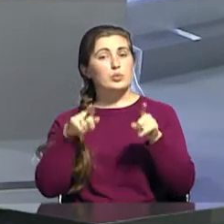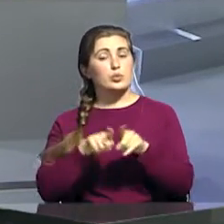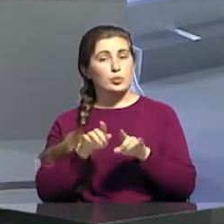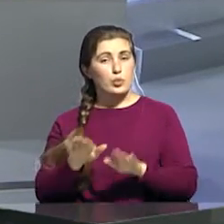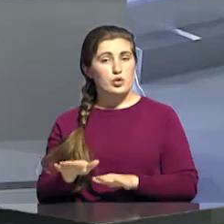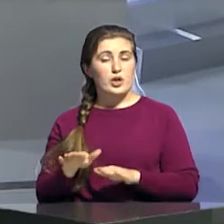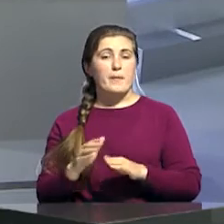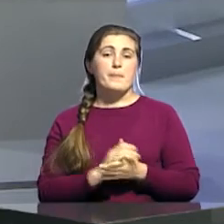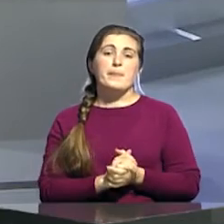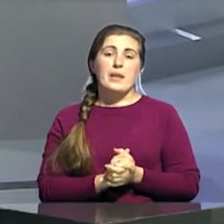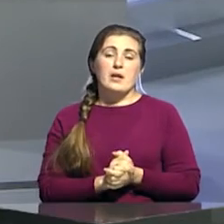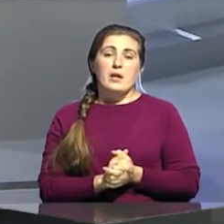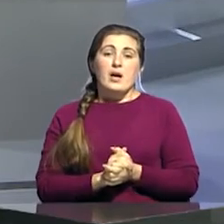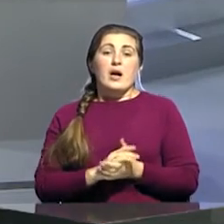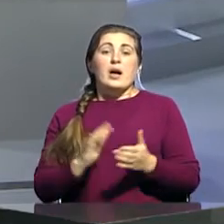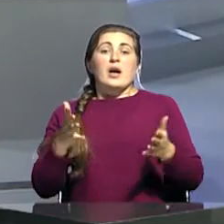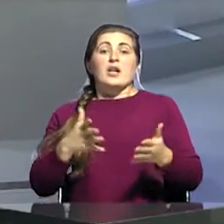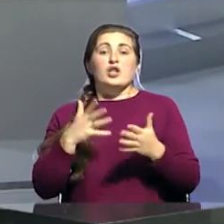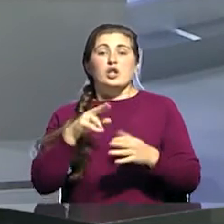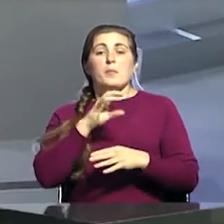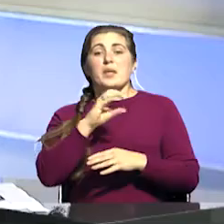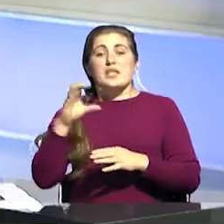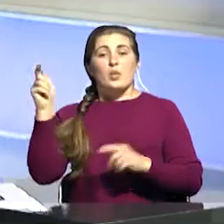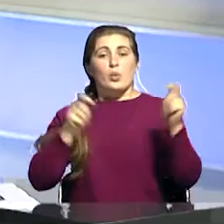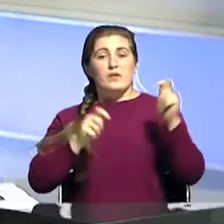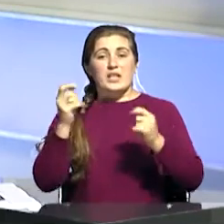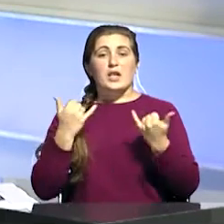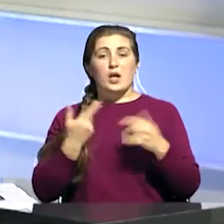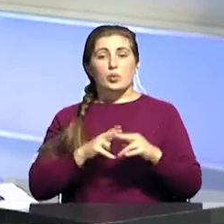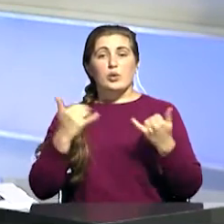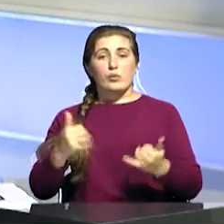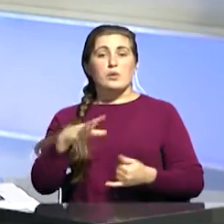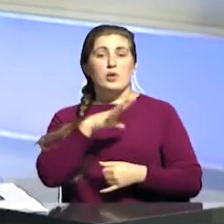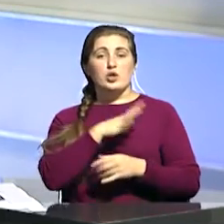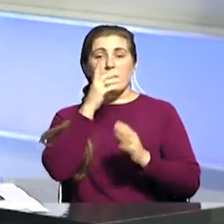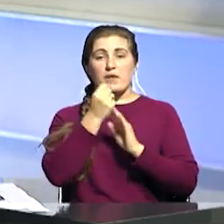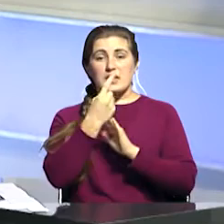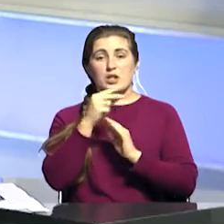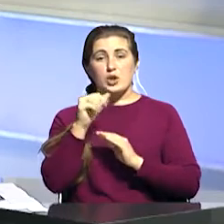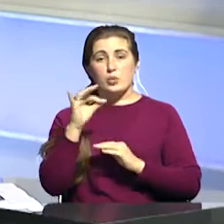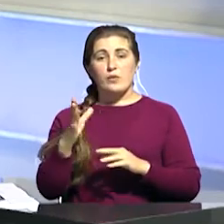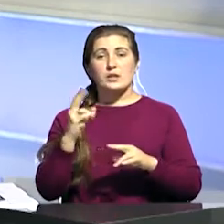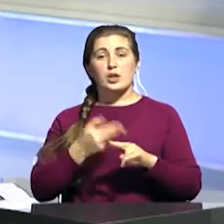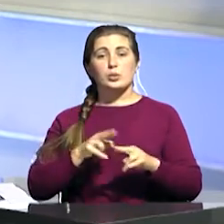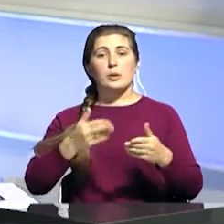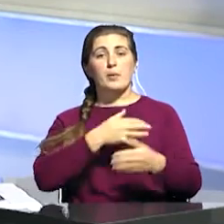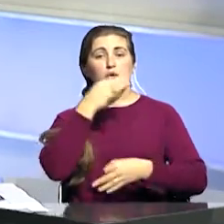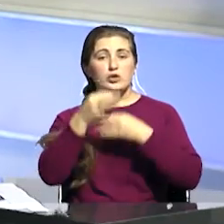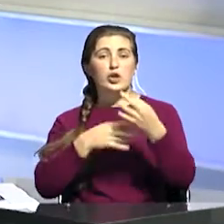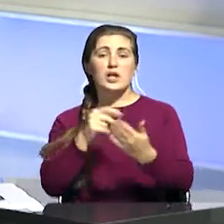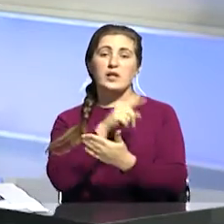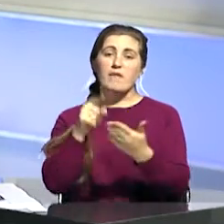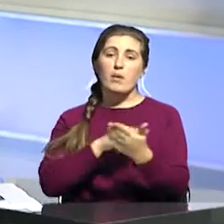И, конечно, пресс-конференция, которая сегодня прошла в 11 часов, на которой мы отвечали на